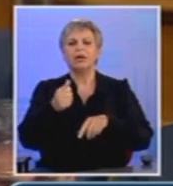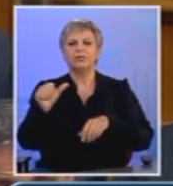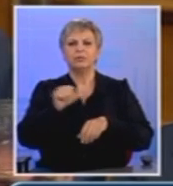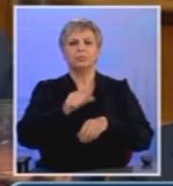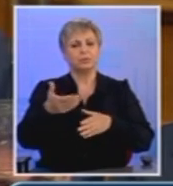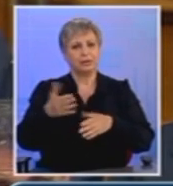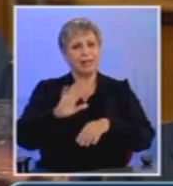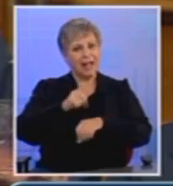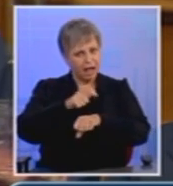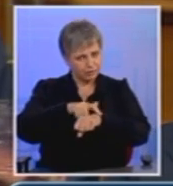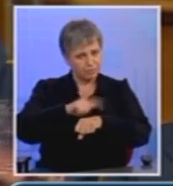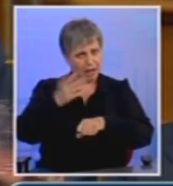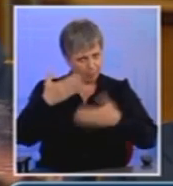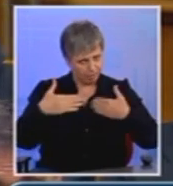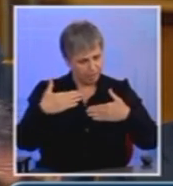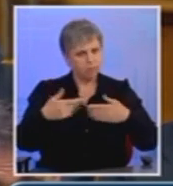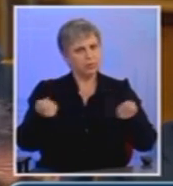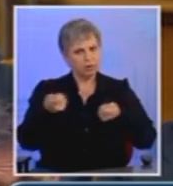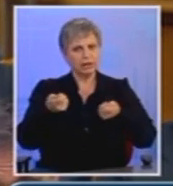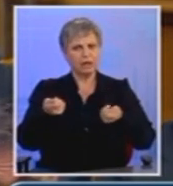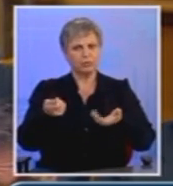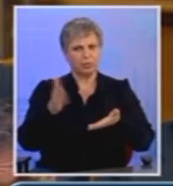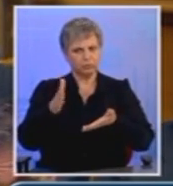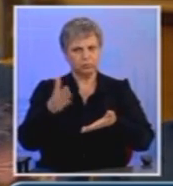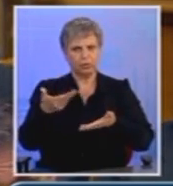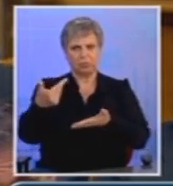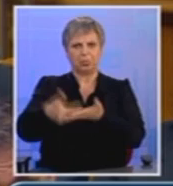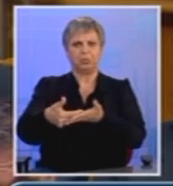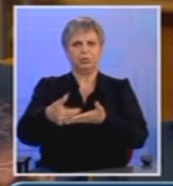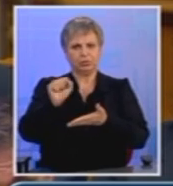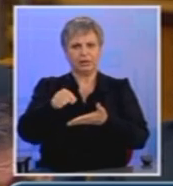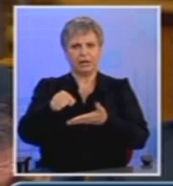την προσφέρει ανάμεσα σε αυτές τις